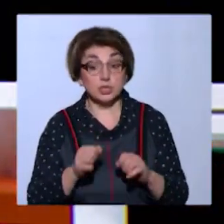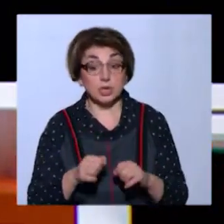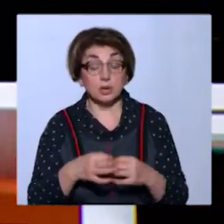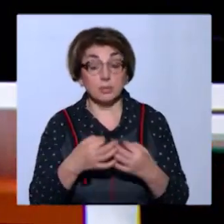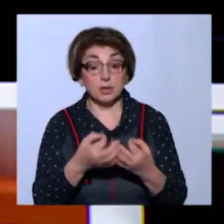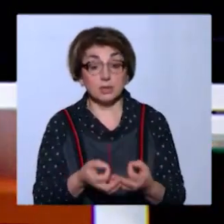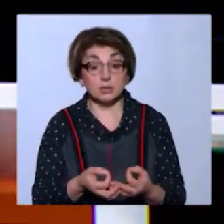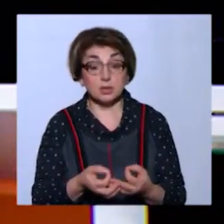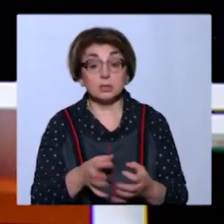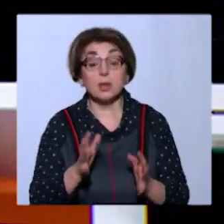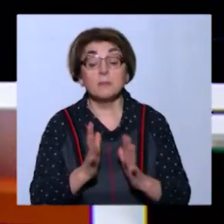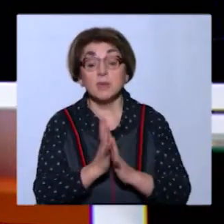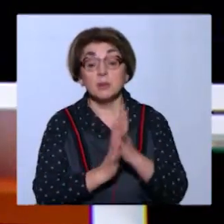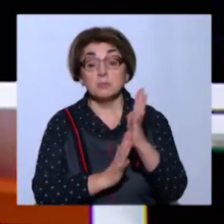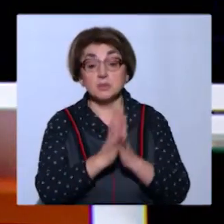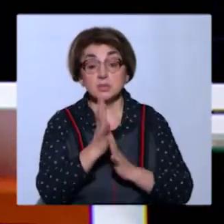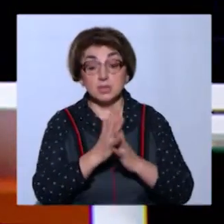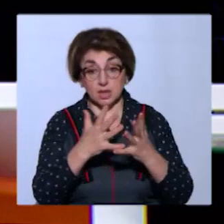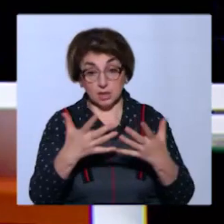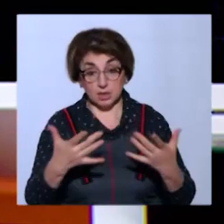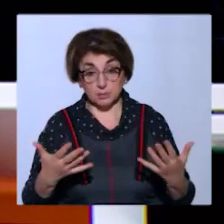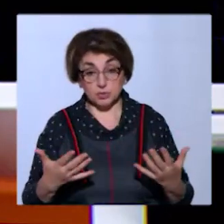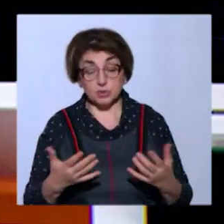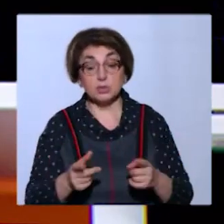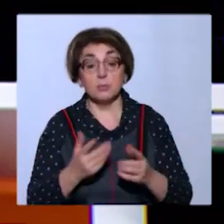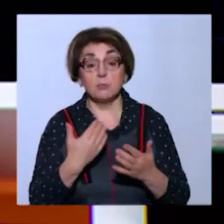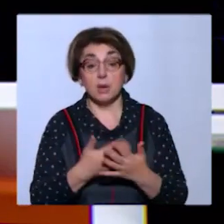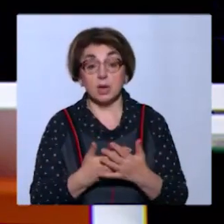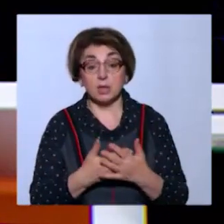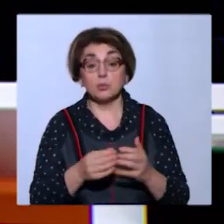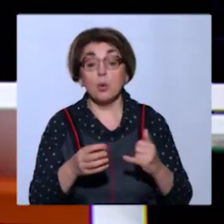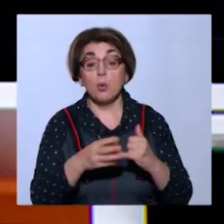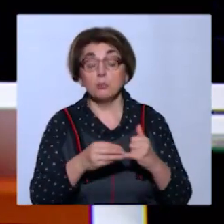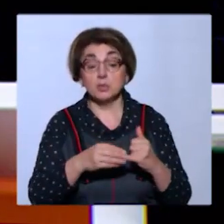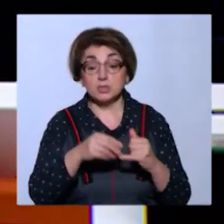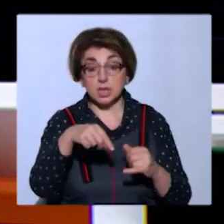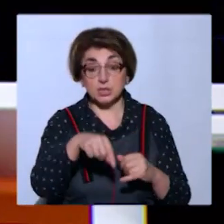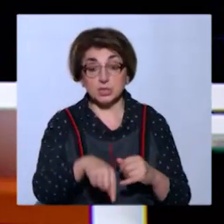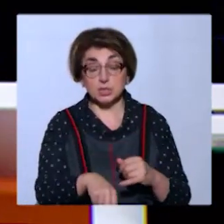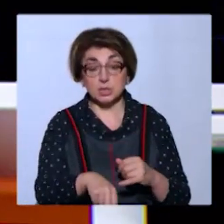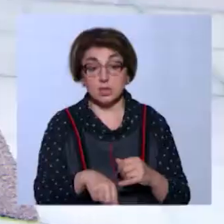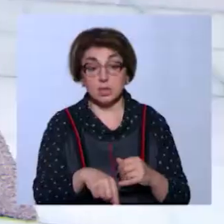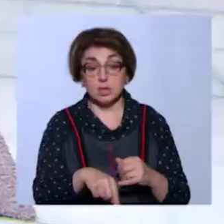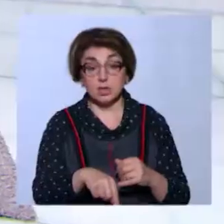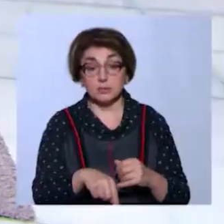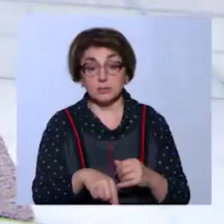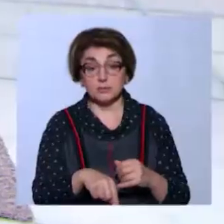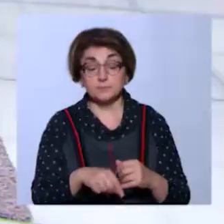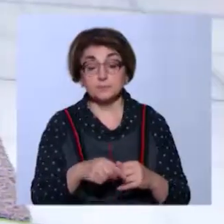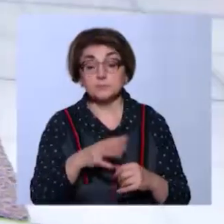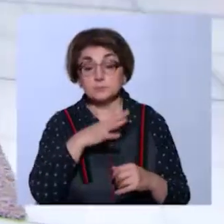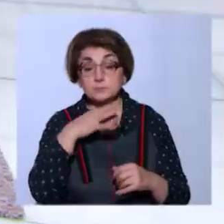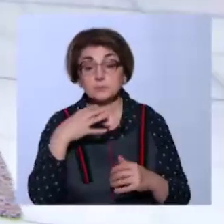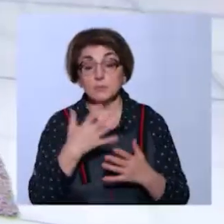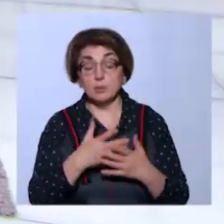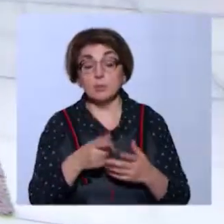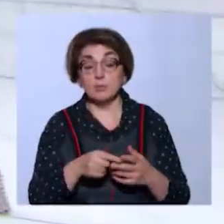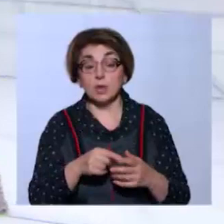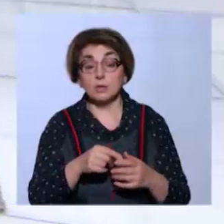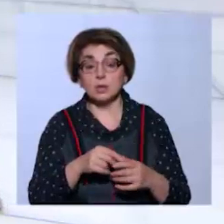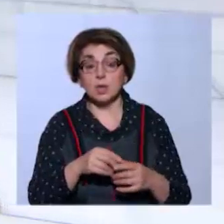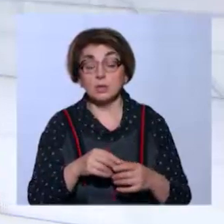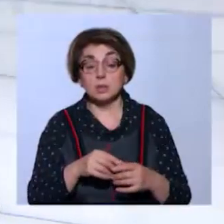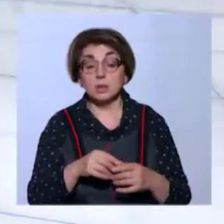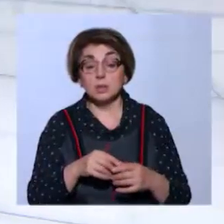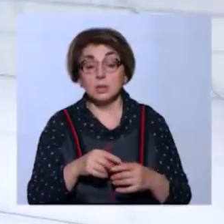შეიძლება მცენარეთა სამეფოშიც. მაგალითად, თუ ნიადაგში აზოტის რაოდენობა ოპტიმალური